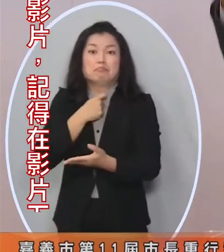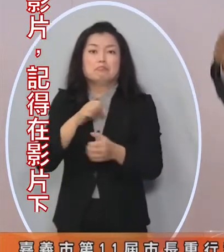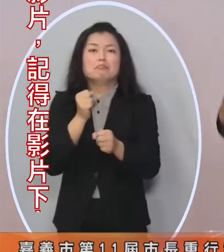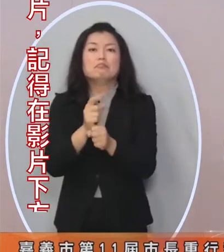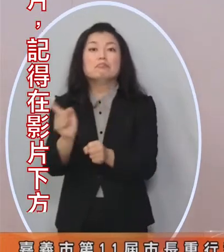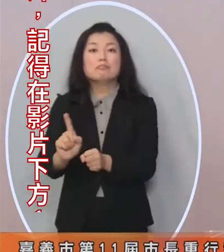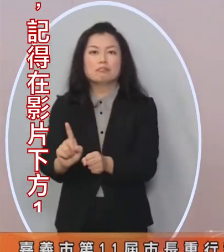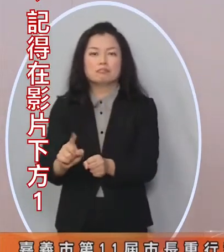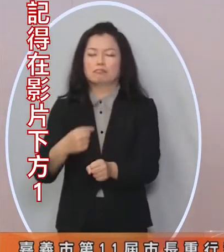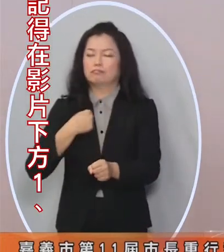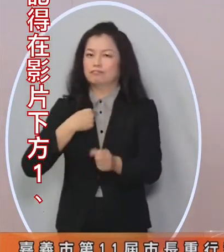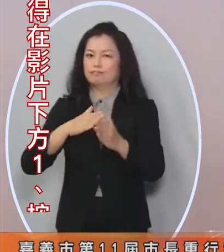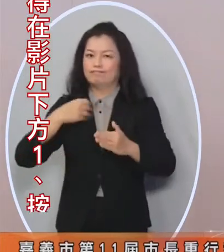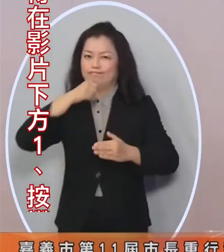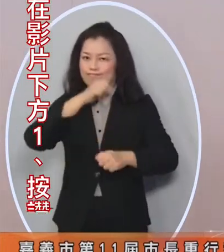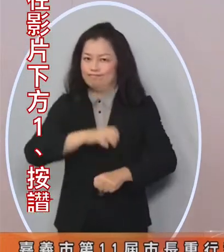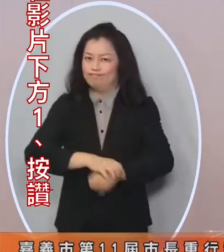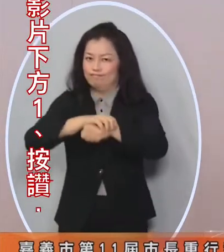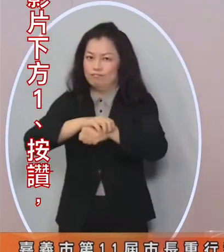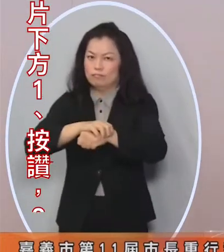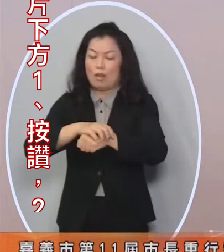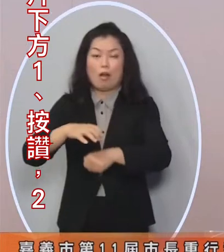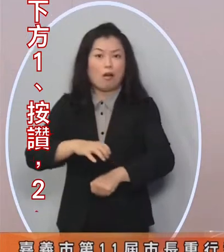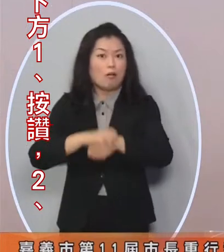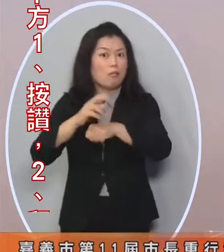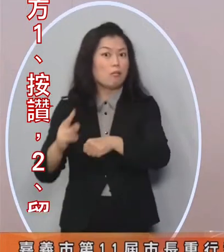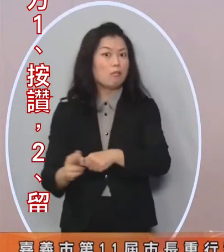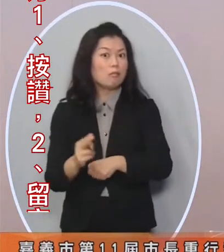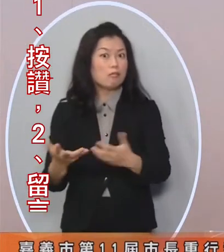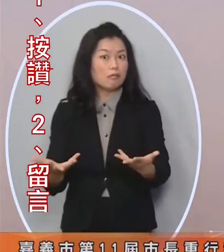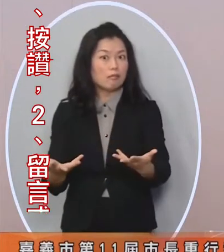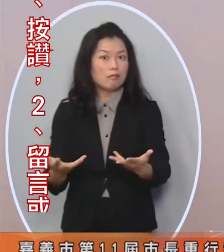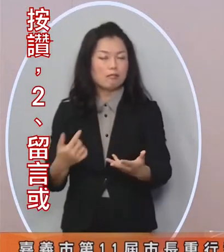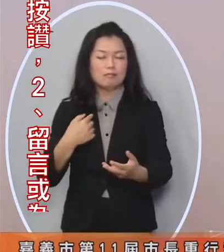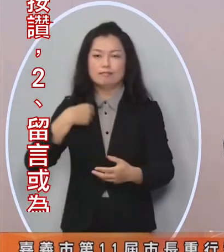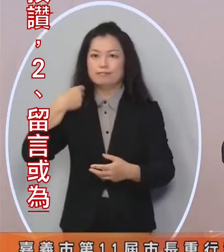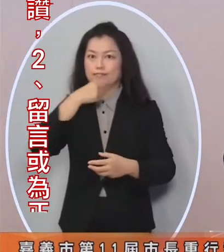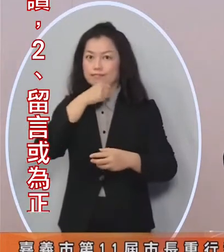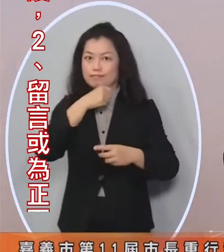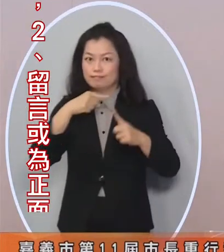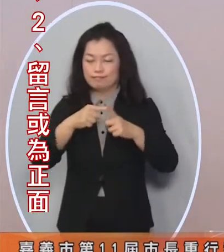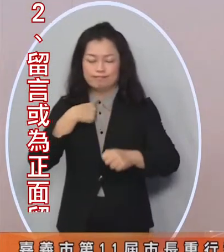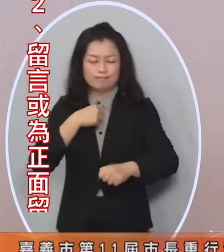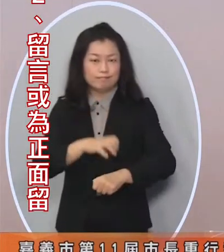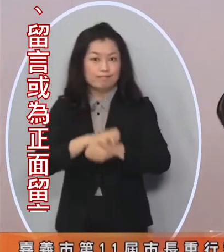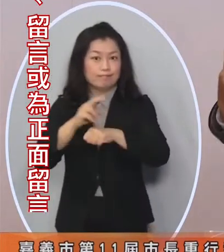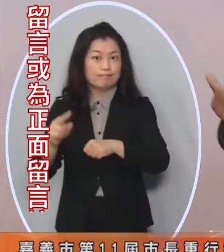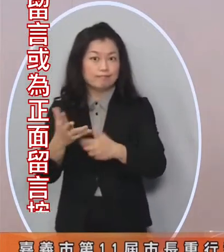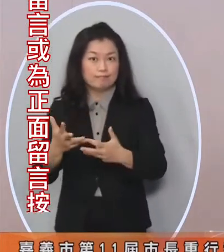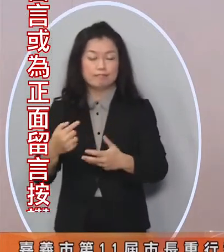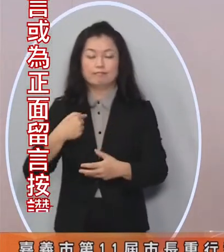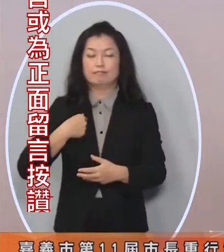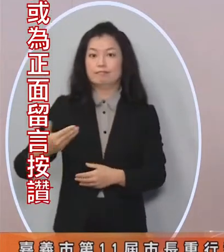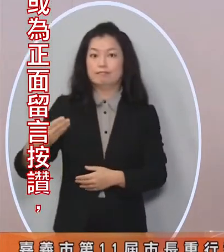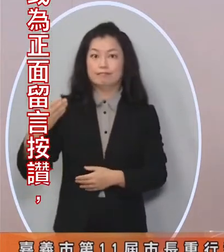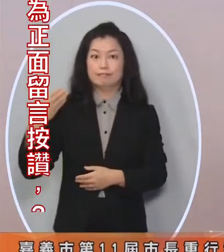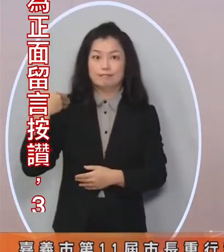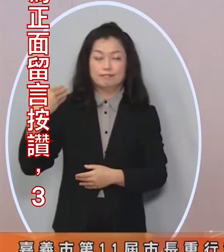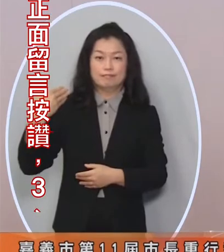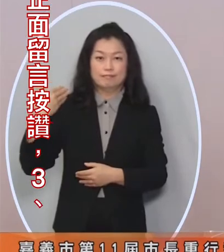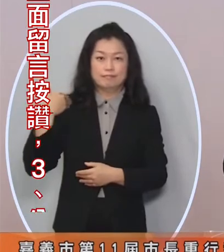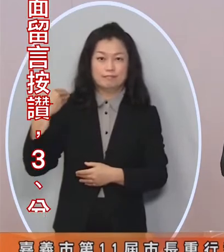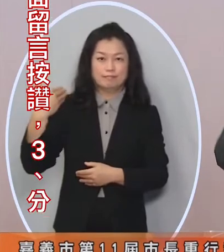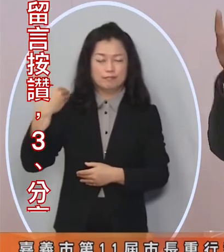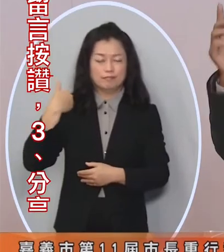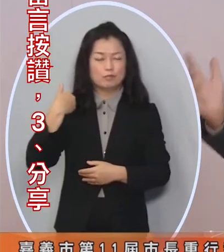救台湾。啊，你要哪救？啊，救台湾的人，啊，你要哪救？我较早做兽医，做狗